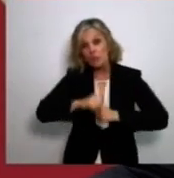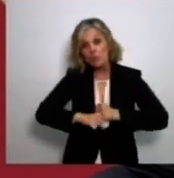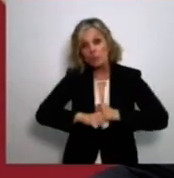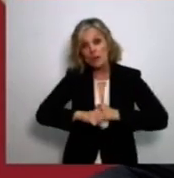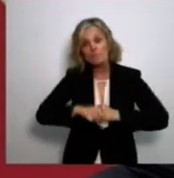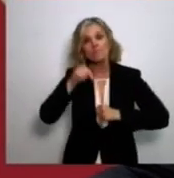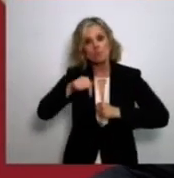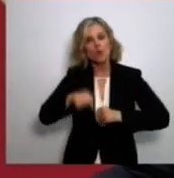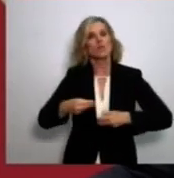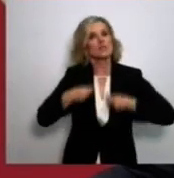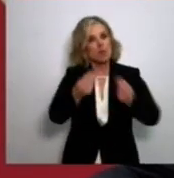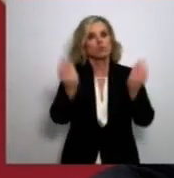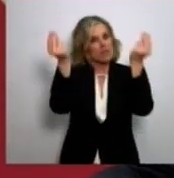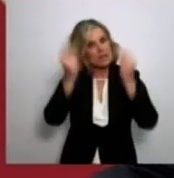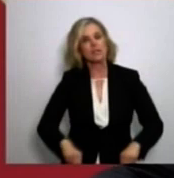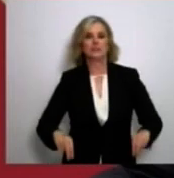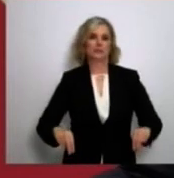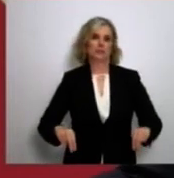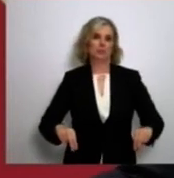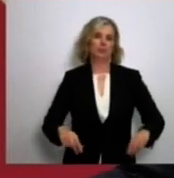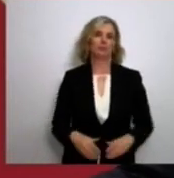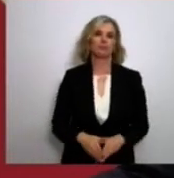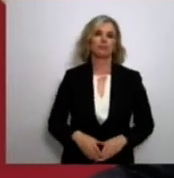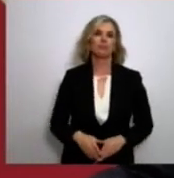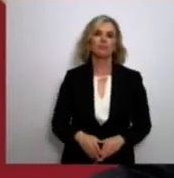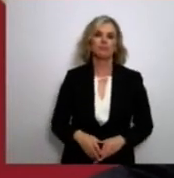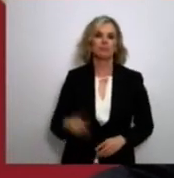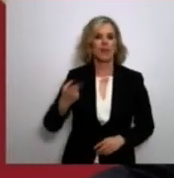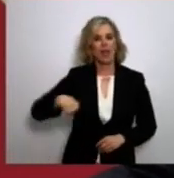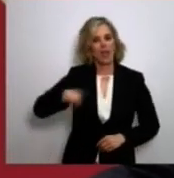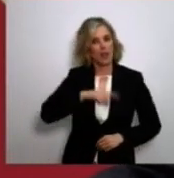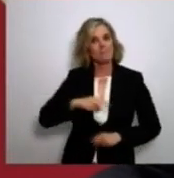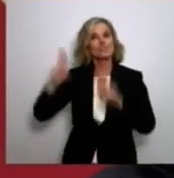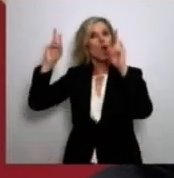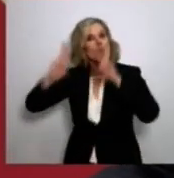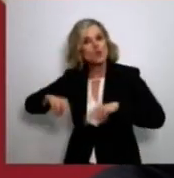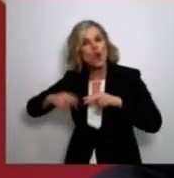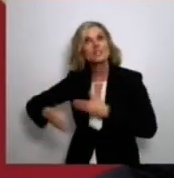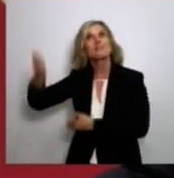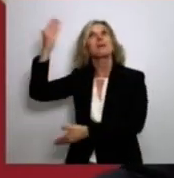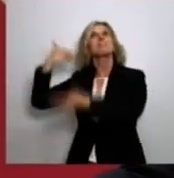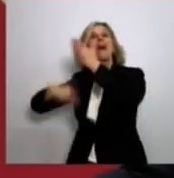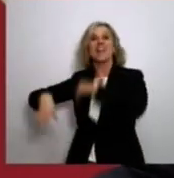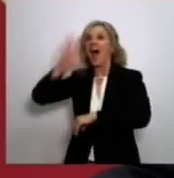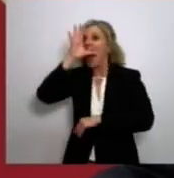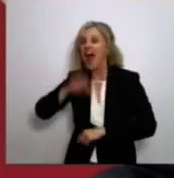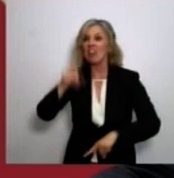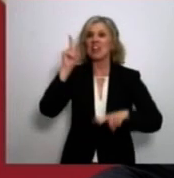είναι σε θέση να δώσει λύση. Γιατί? Διότι είμαστε η γενιά που γνώρισε αληθινή Ελλάδα. Γνωρίσαμε ελληνικό